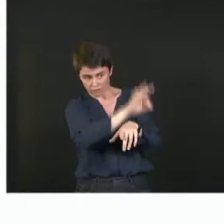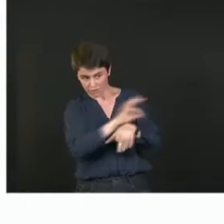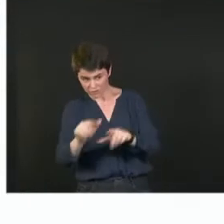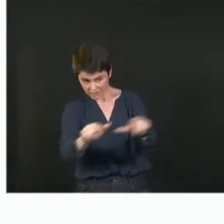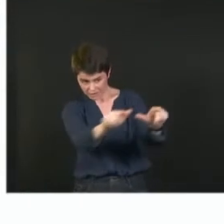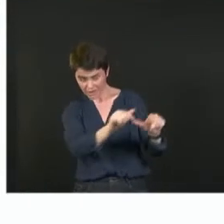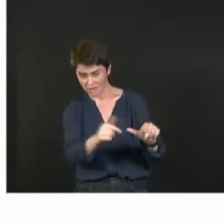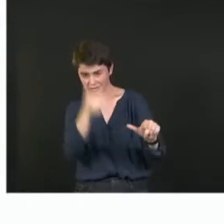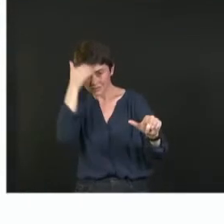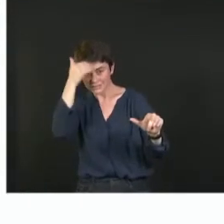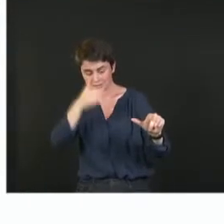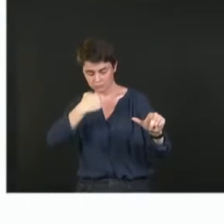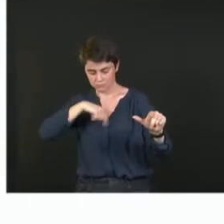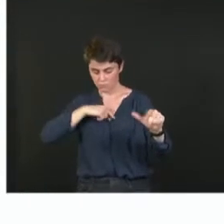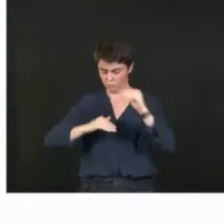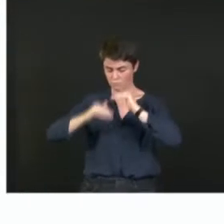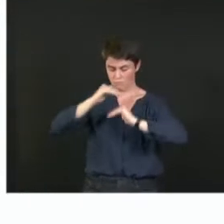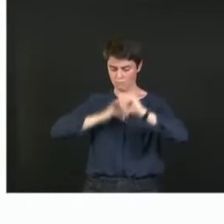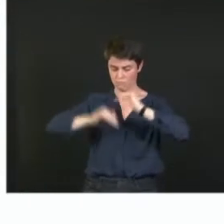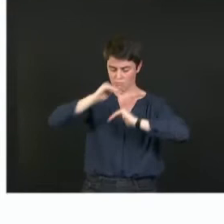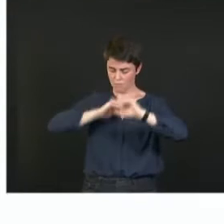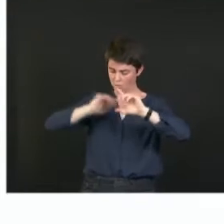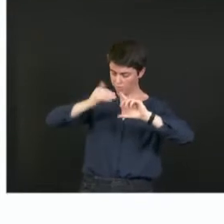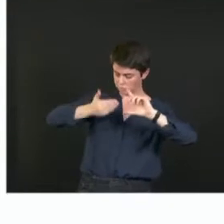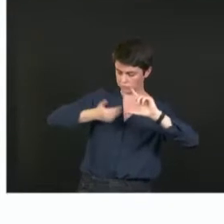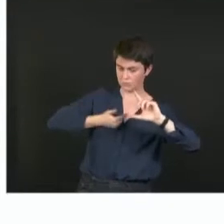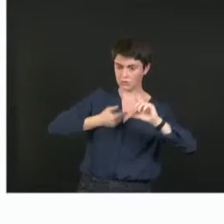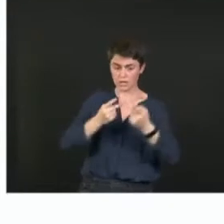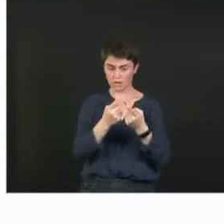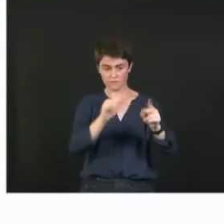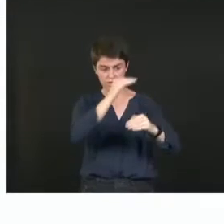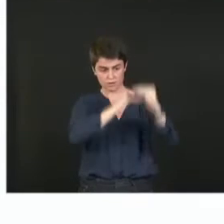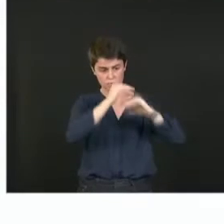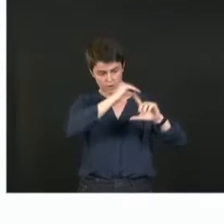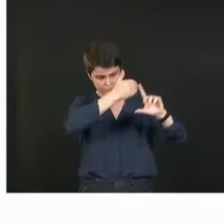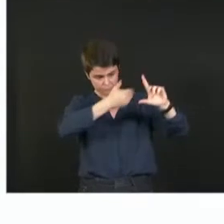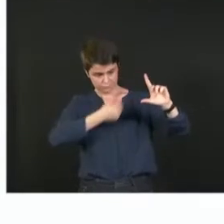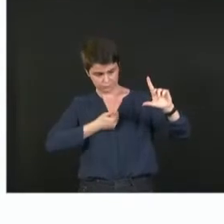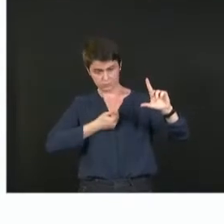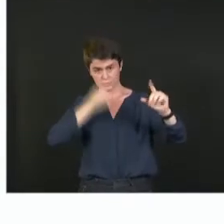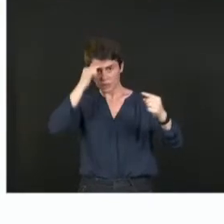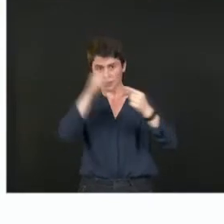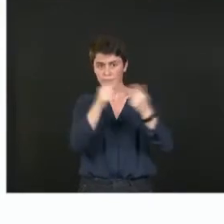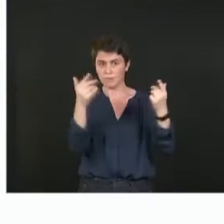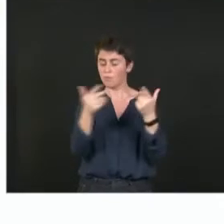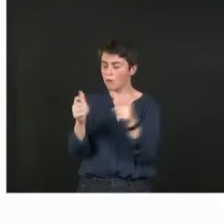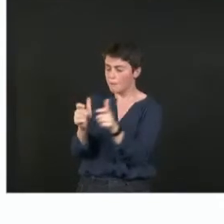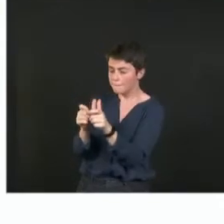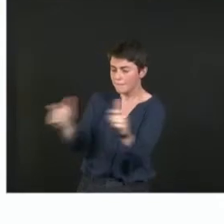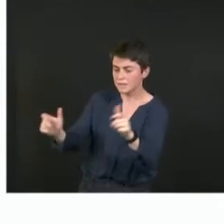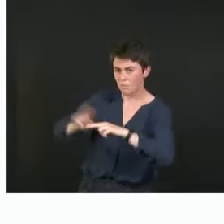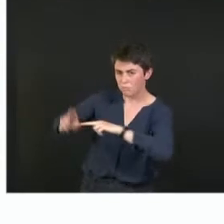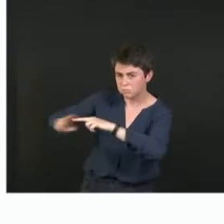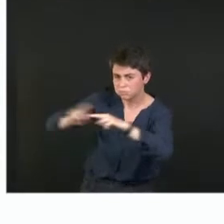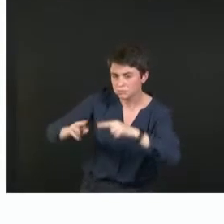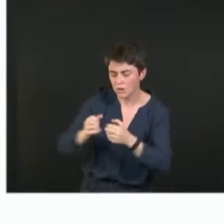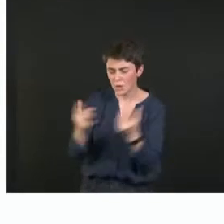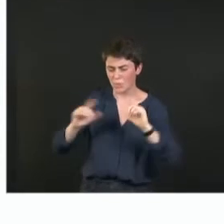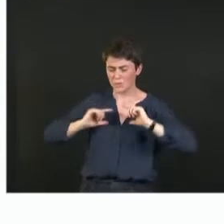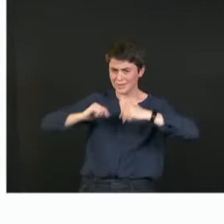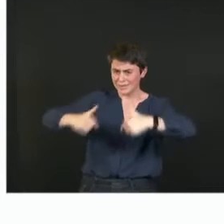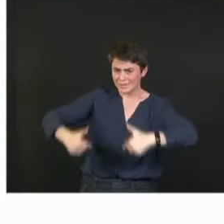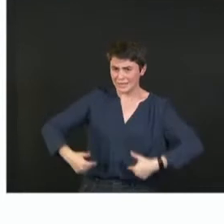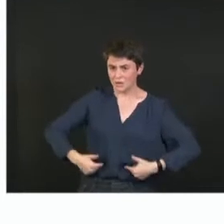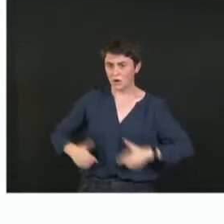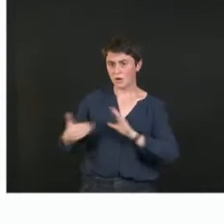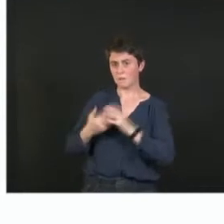aujourd'hui que la plupart des programmes que nous recevons, y compris des villes, sont des programmes de réhabilitation. Combien d'écoles qui ont été